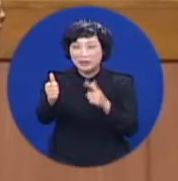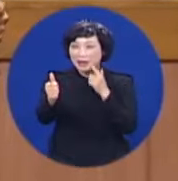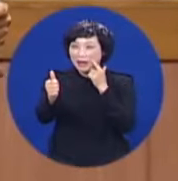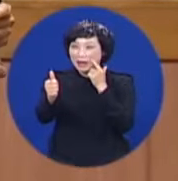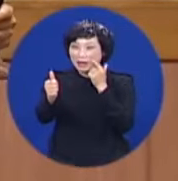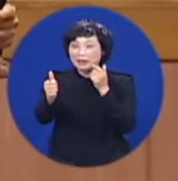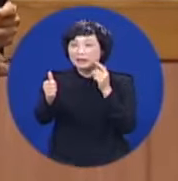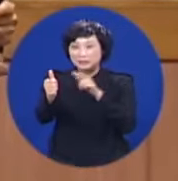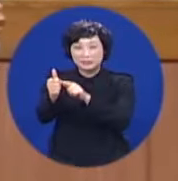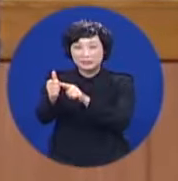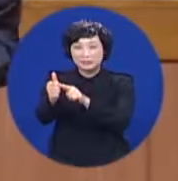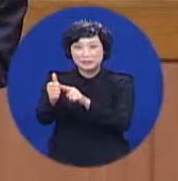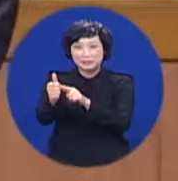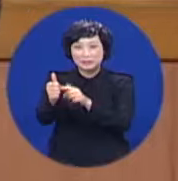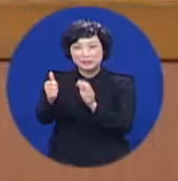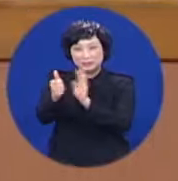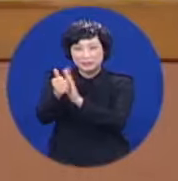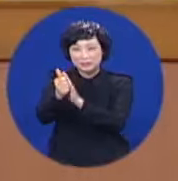아버지를 도와요.